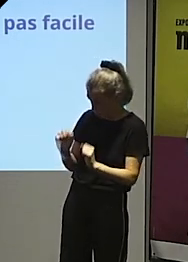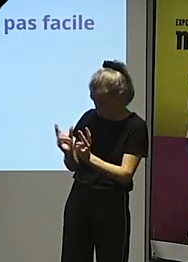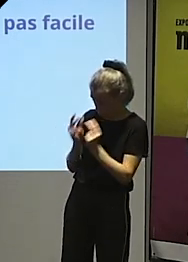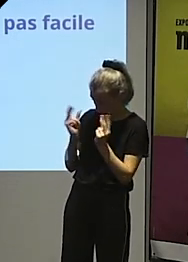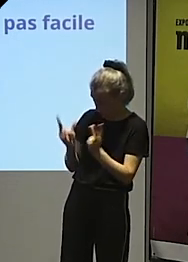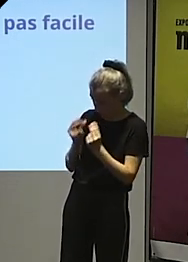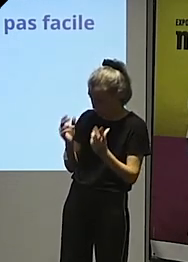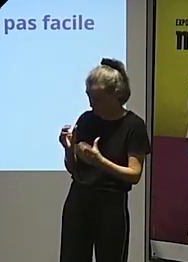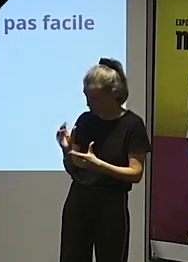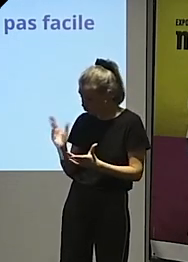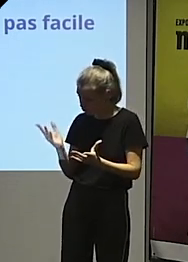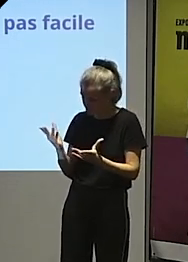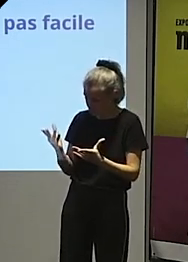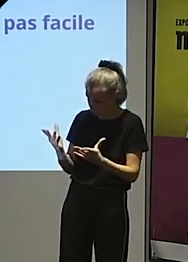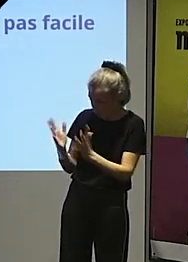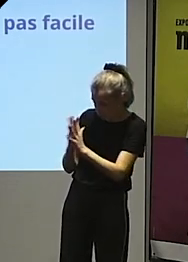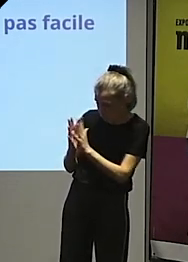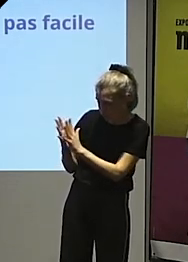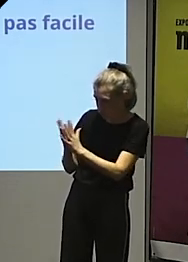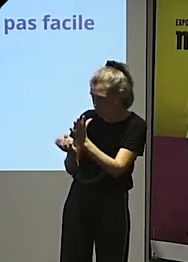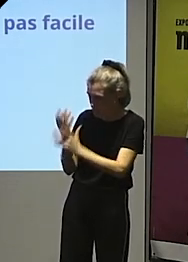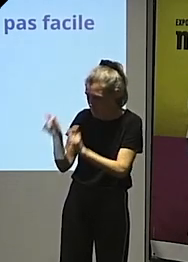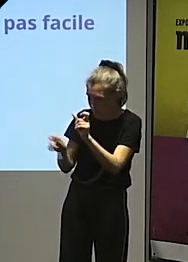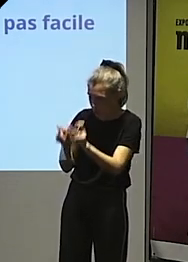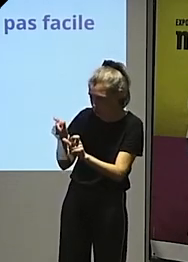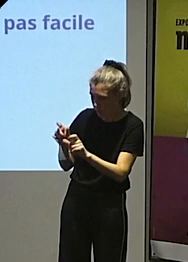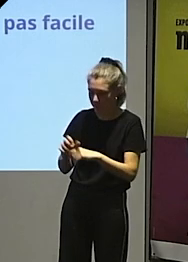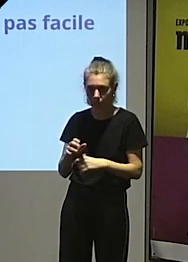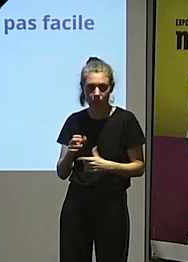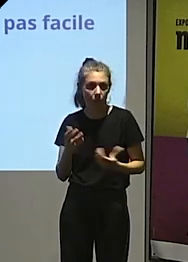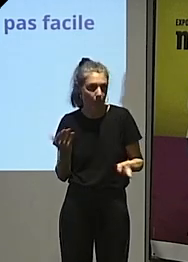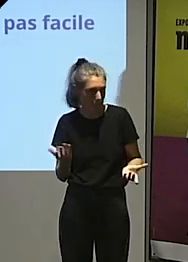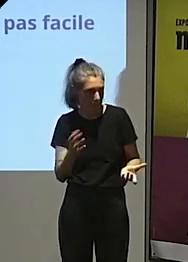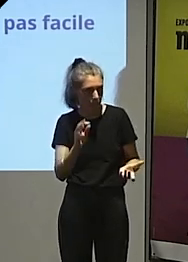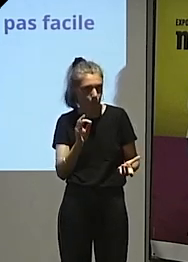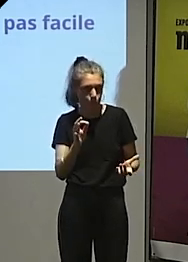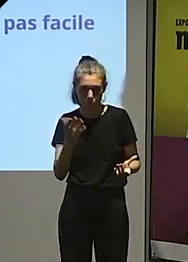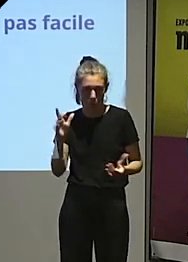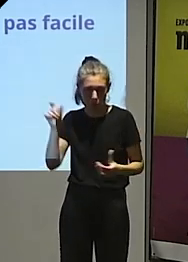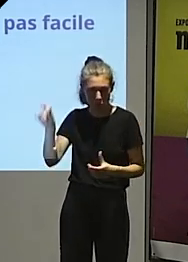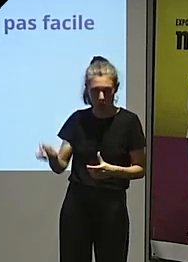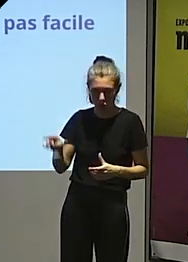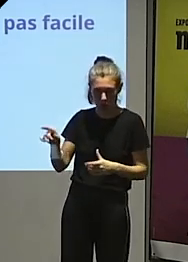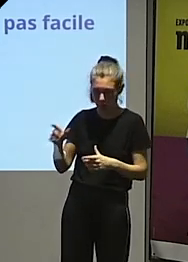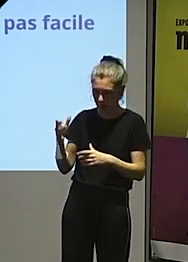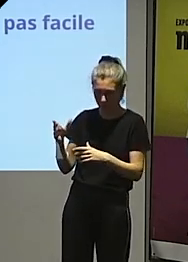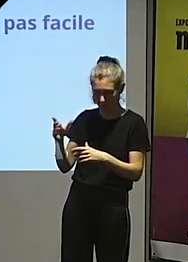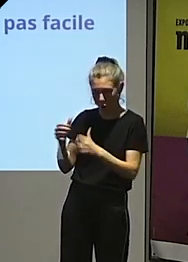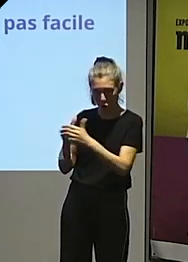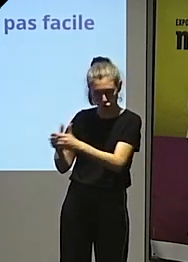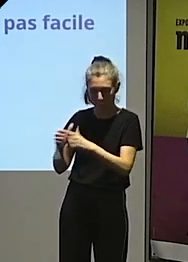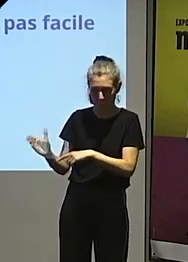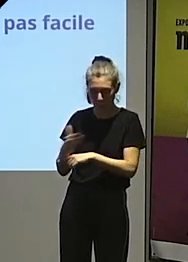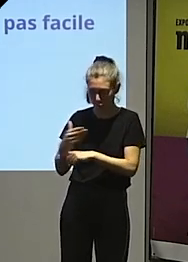un peu, ça t'a permis de te rapprocher avec d'autres... Ça me permet, avec d'autres participants. Oui.